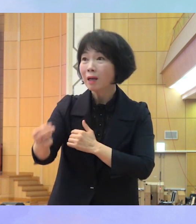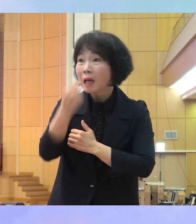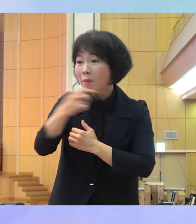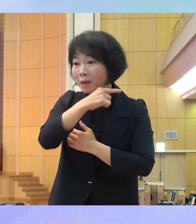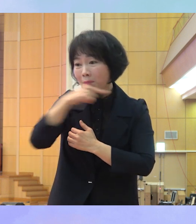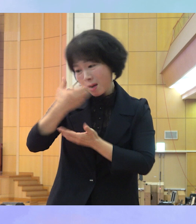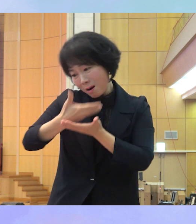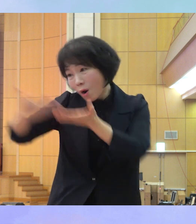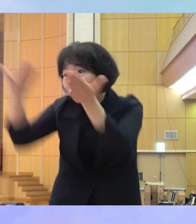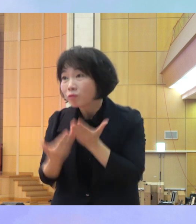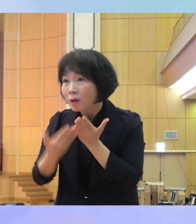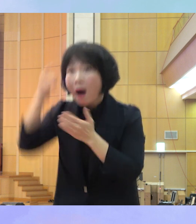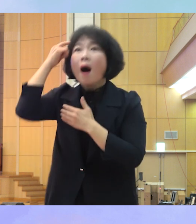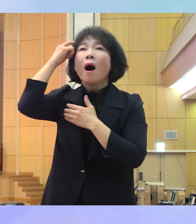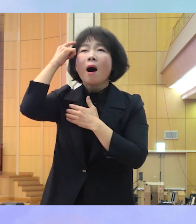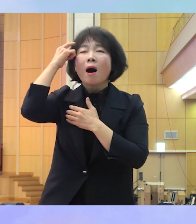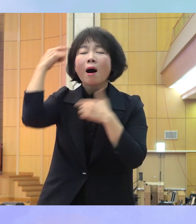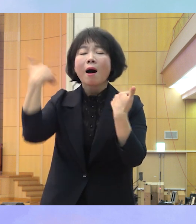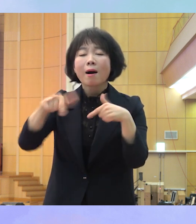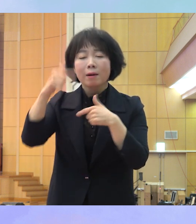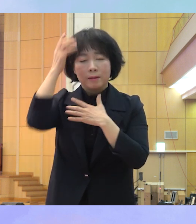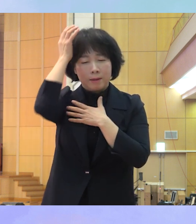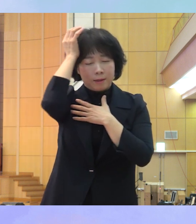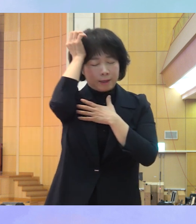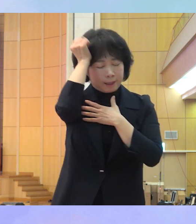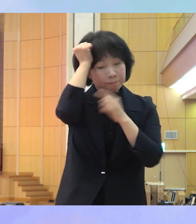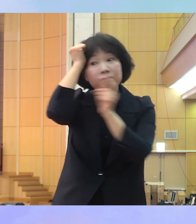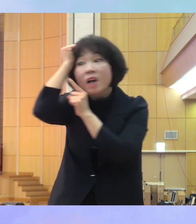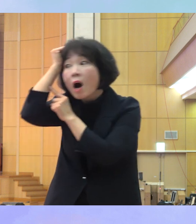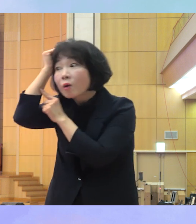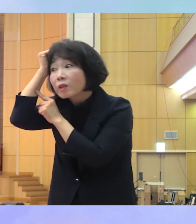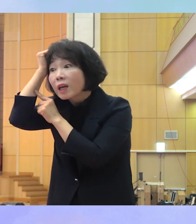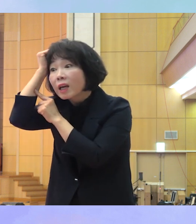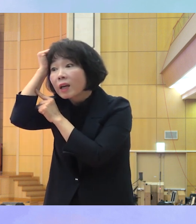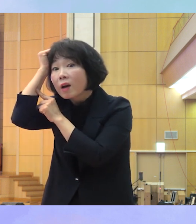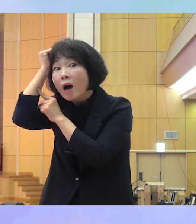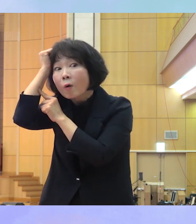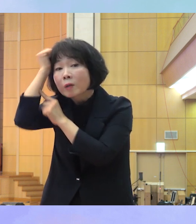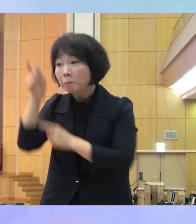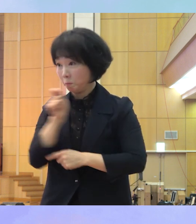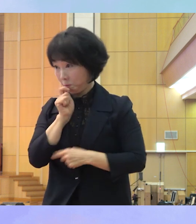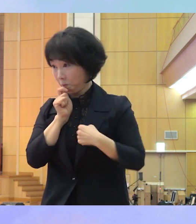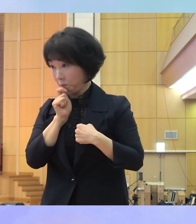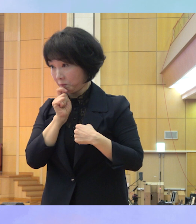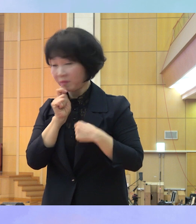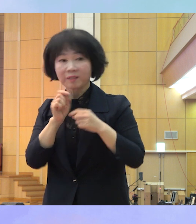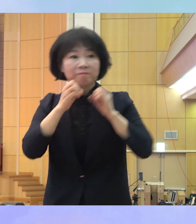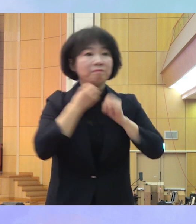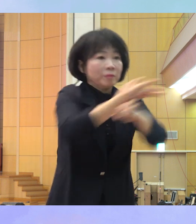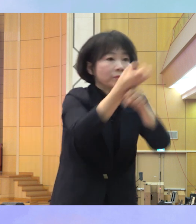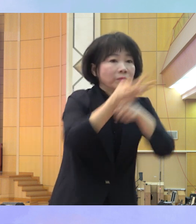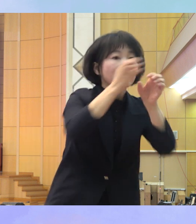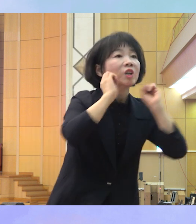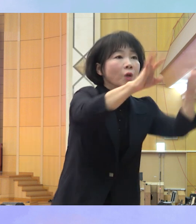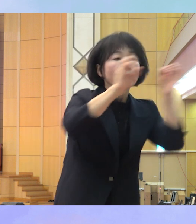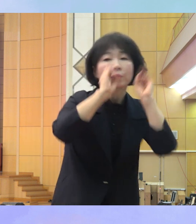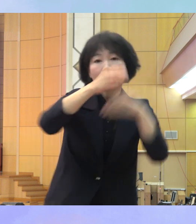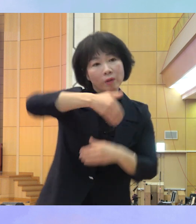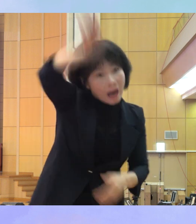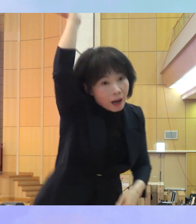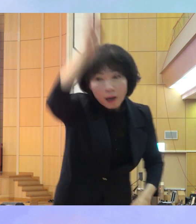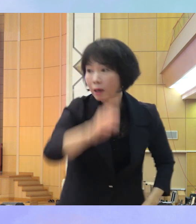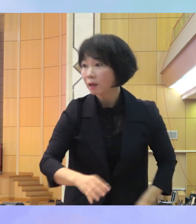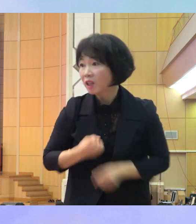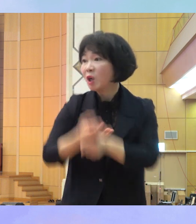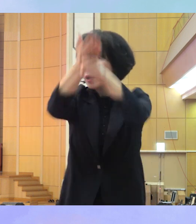생명의 음료가 되어 주신 것을 뭐하라? 전하는 것이다. 제가 목회 지금까지 하면서 40몇 년